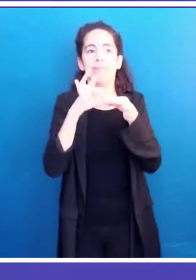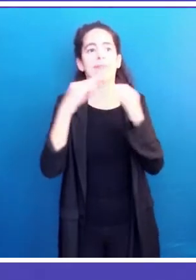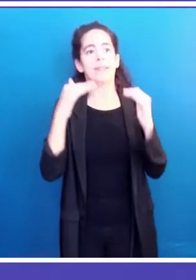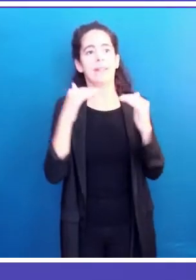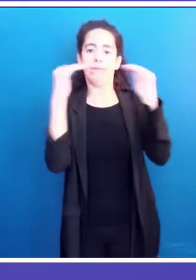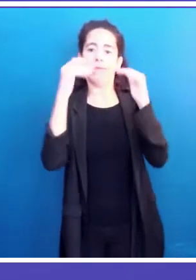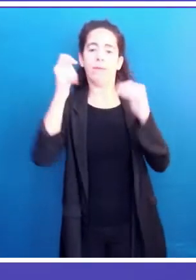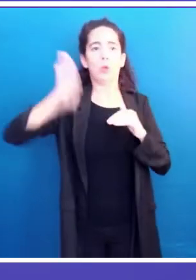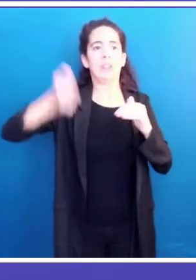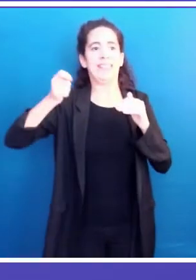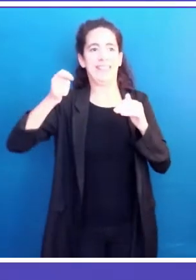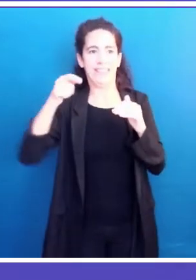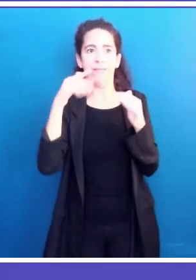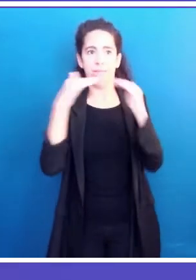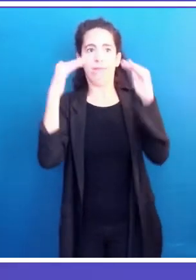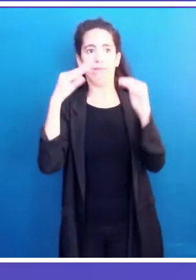برشلونة. أليسيا،